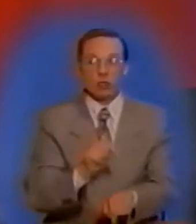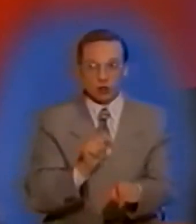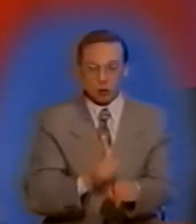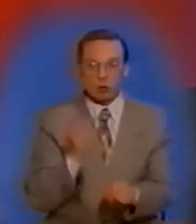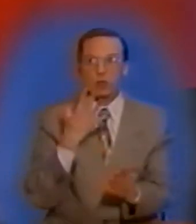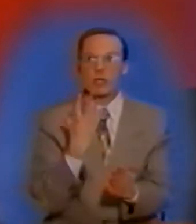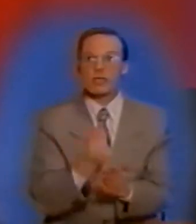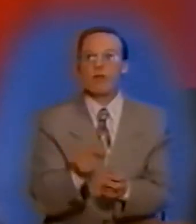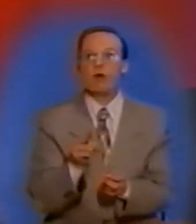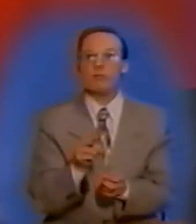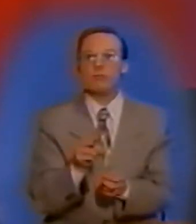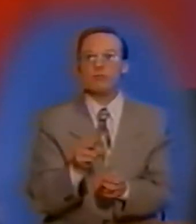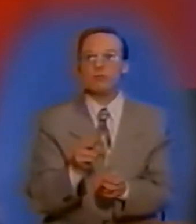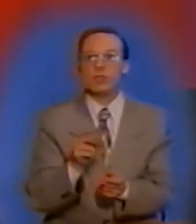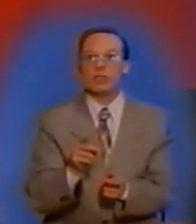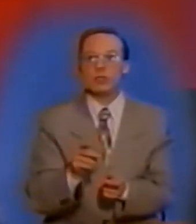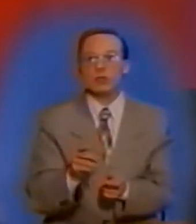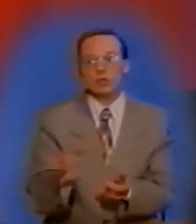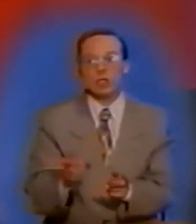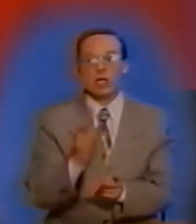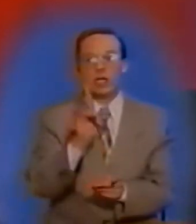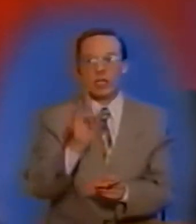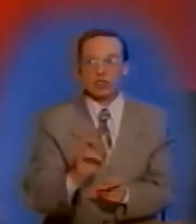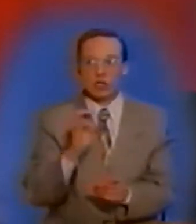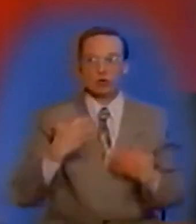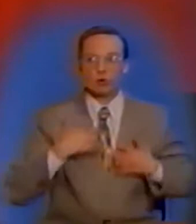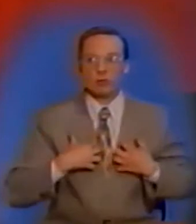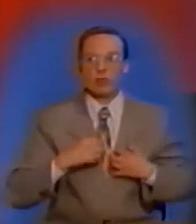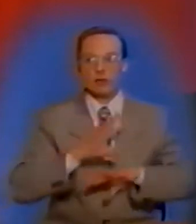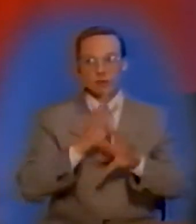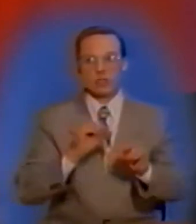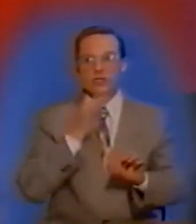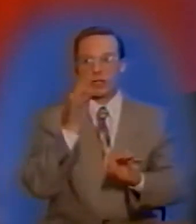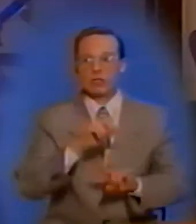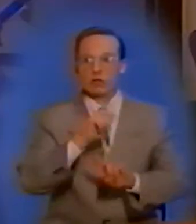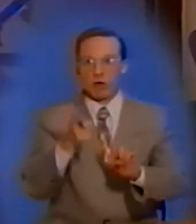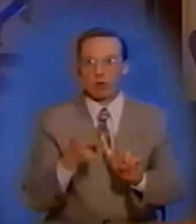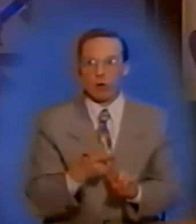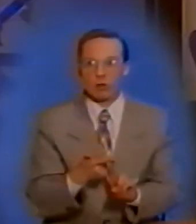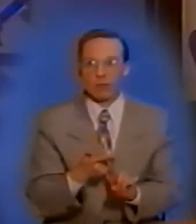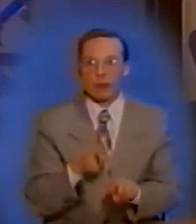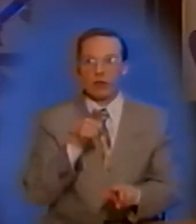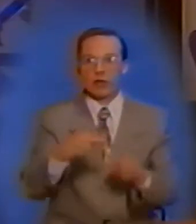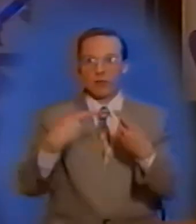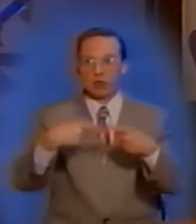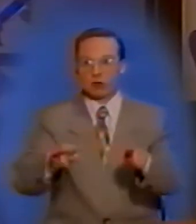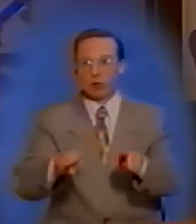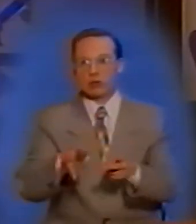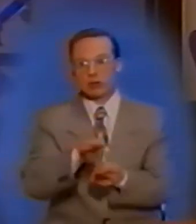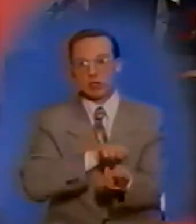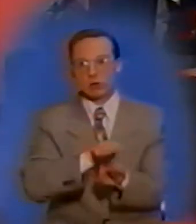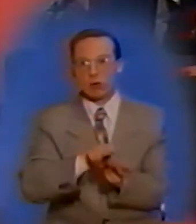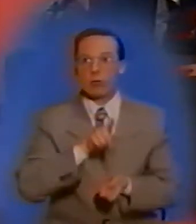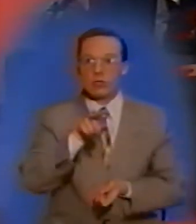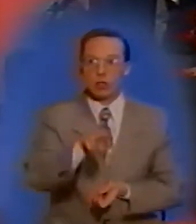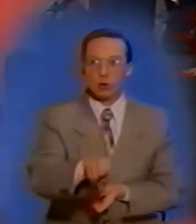jausmus savo lyčiai, skubinti sakyti, viskas varkoj, kad tavo kitoks seksualumas ir